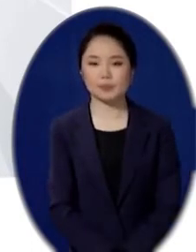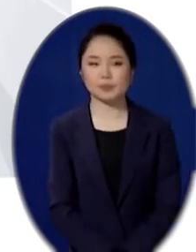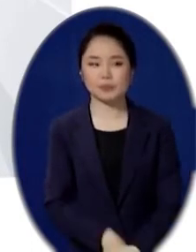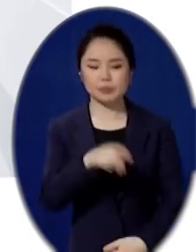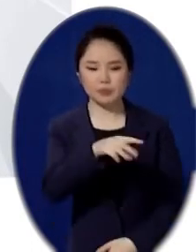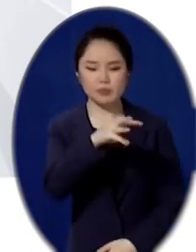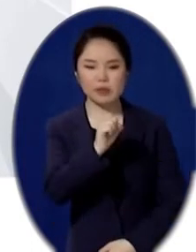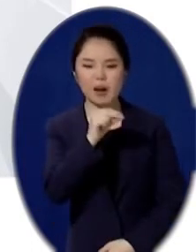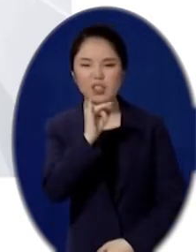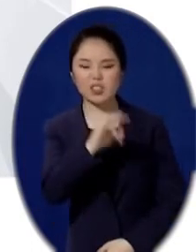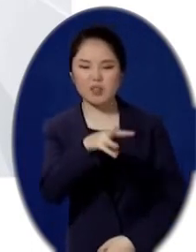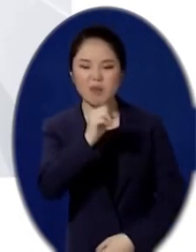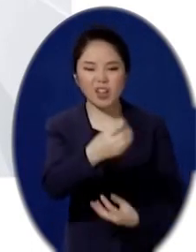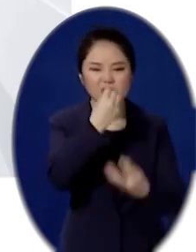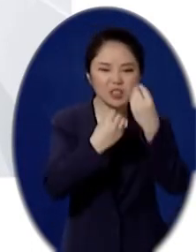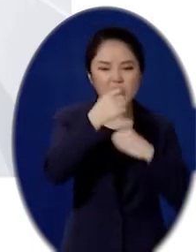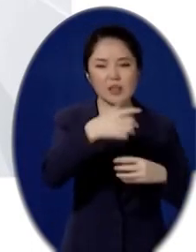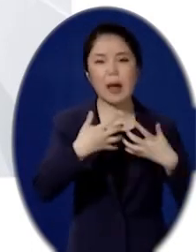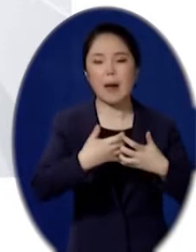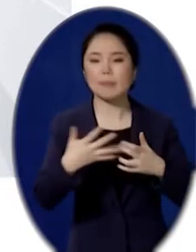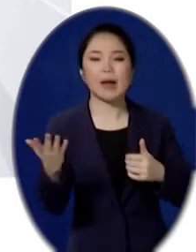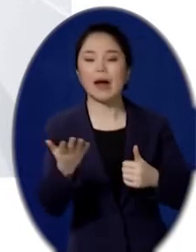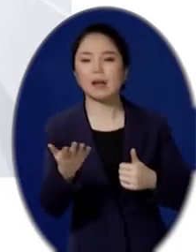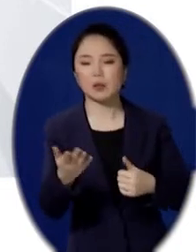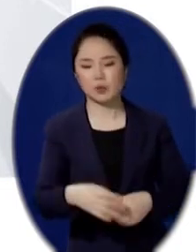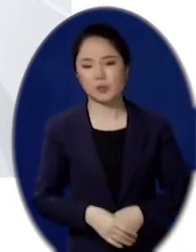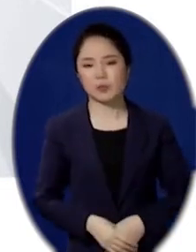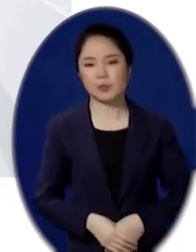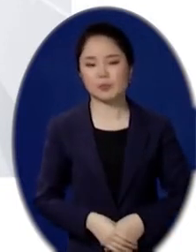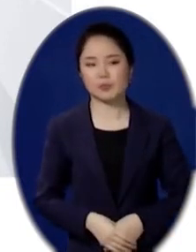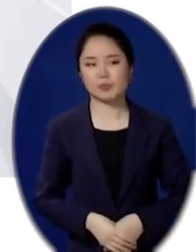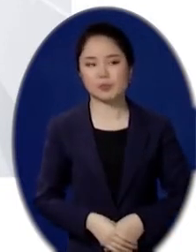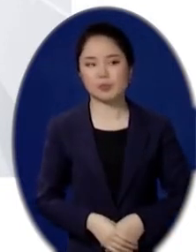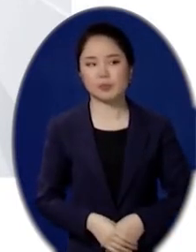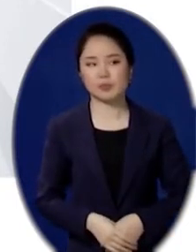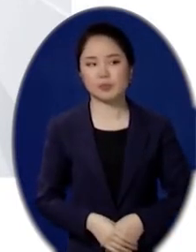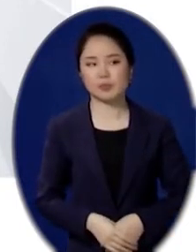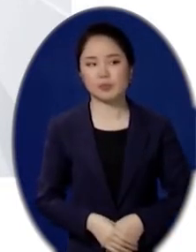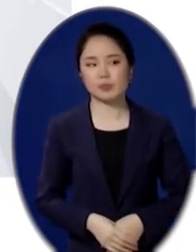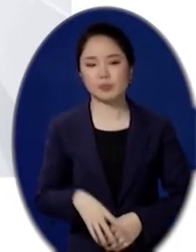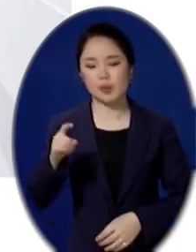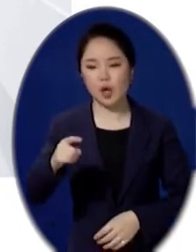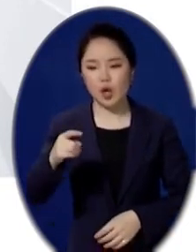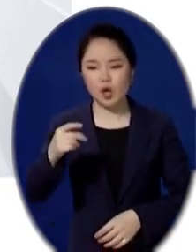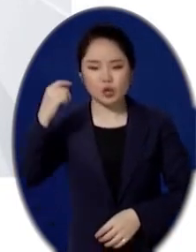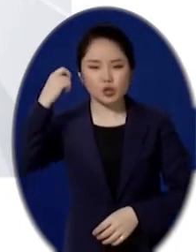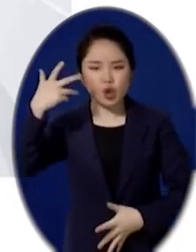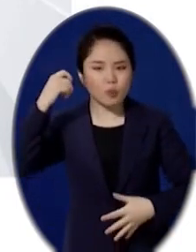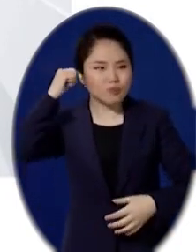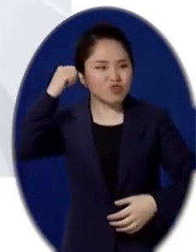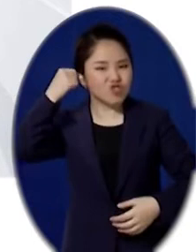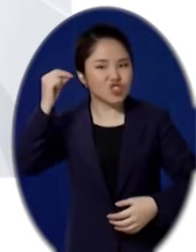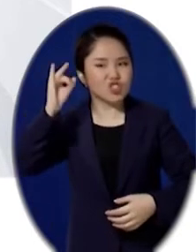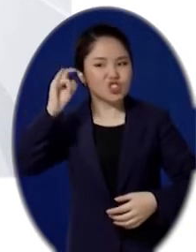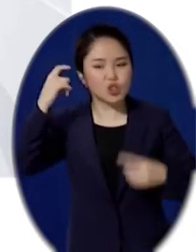махчаа амтна. Аль нь гэж бодож байна? Тгэр амтаас том чихтэй юу